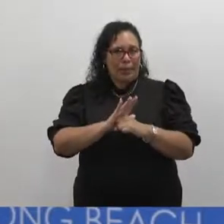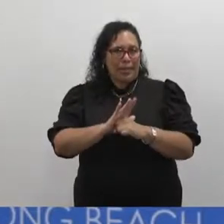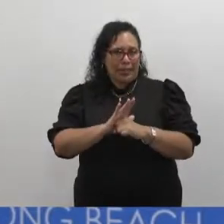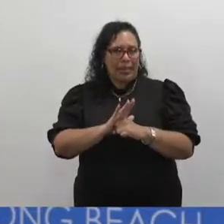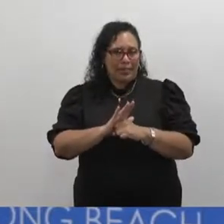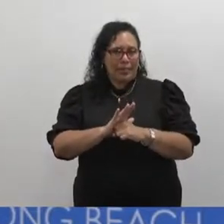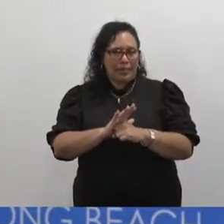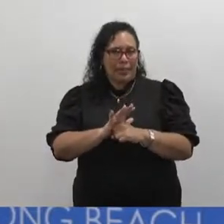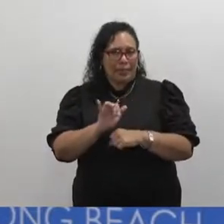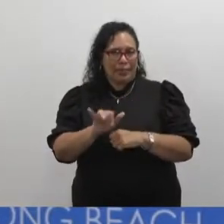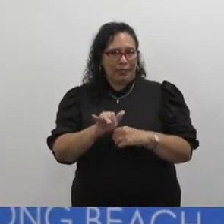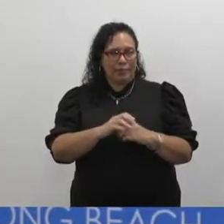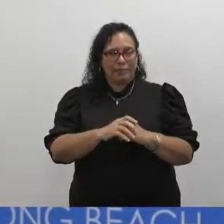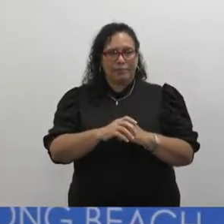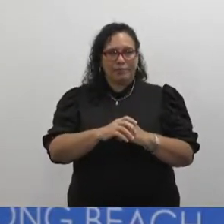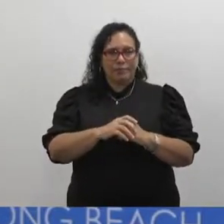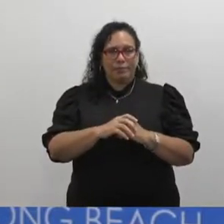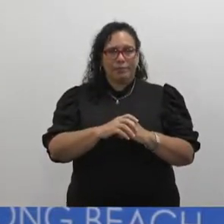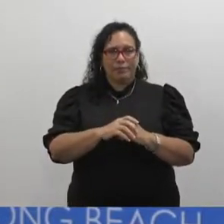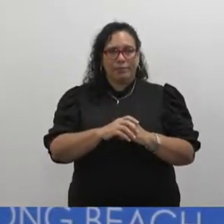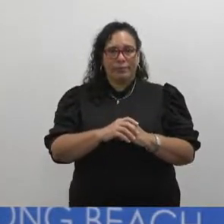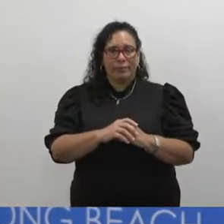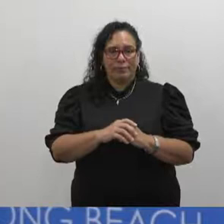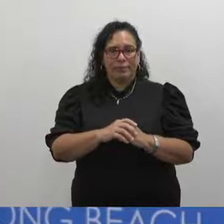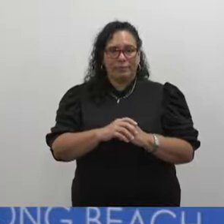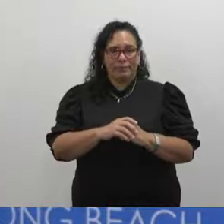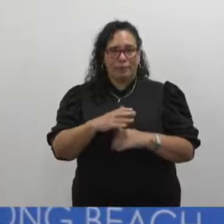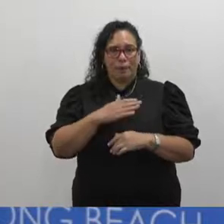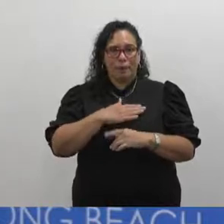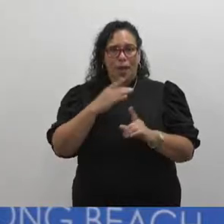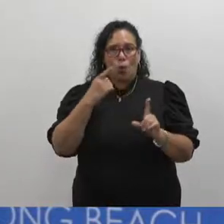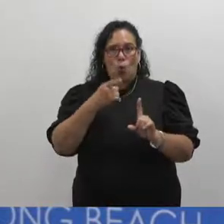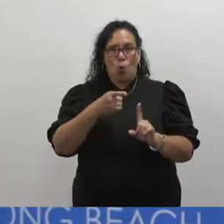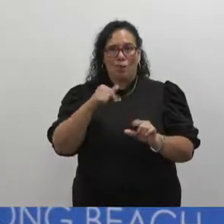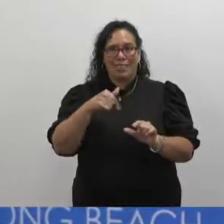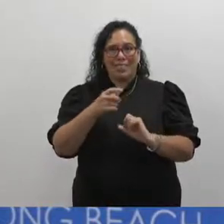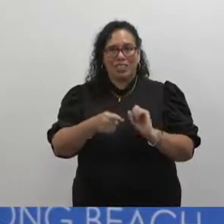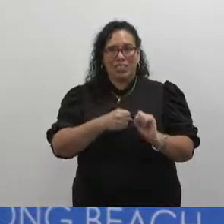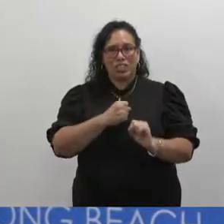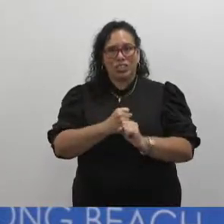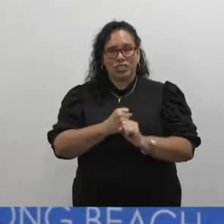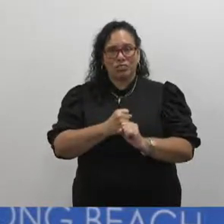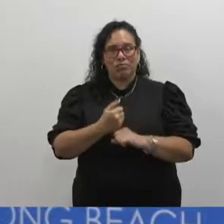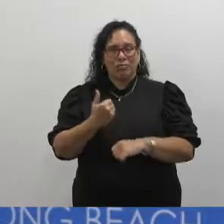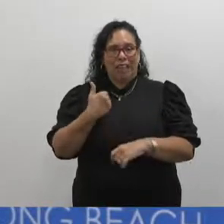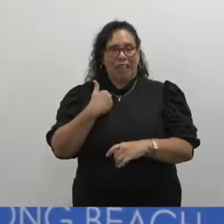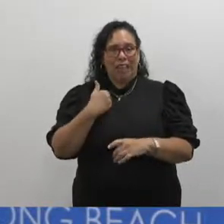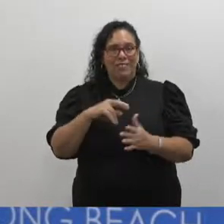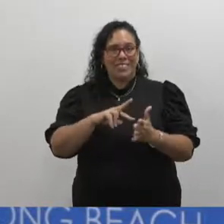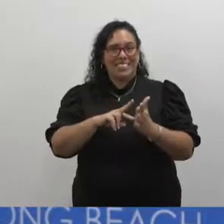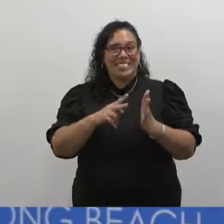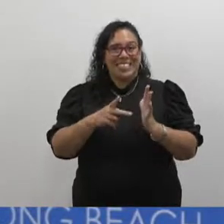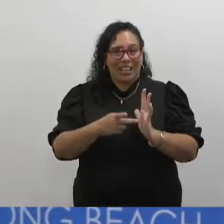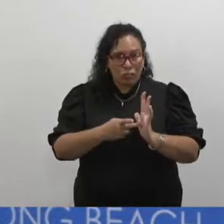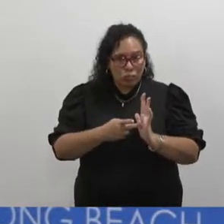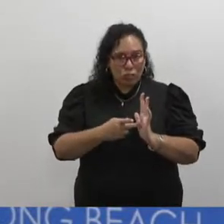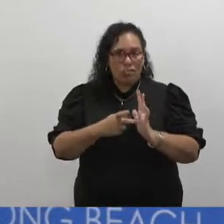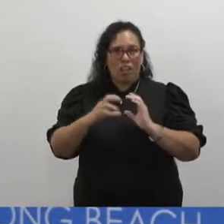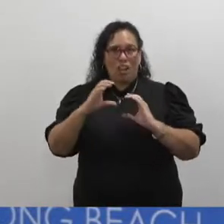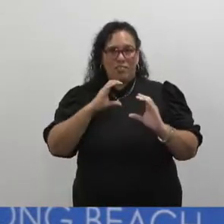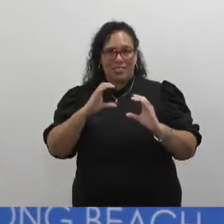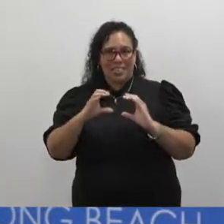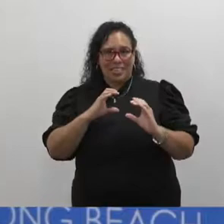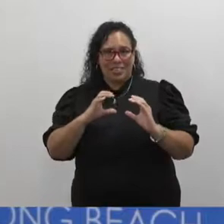ra miền hay dương thả lỡ dương thay đó kê bằng hành bỏ ra miền mà dương hay dương tự tự bỏ ra miền nó không lẽ cả nạn nà hay bê về lia dư bà màn